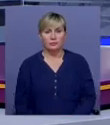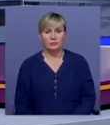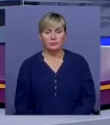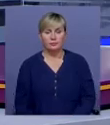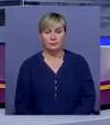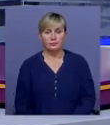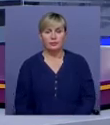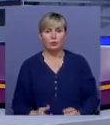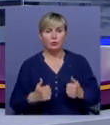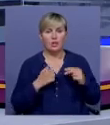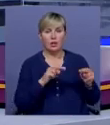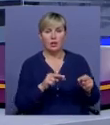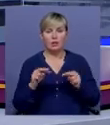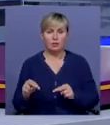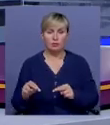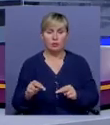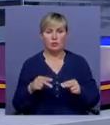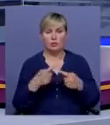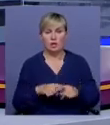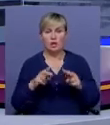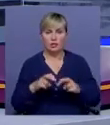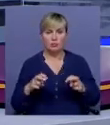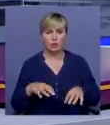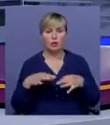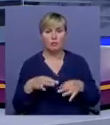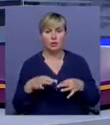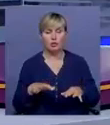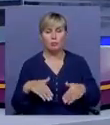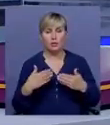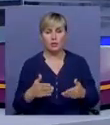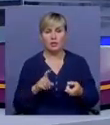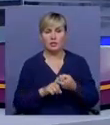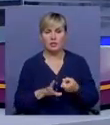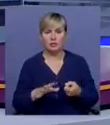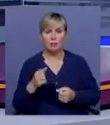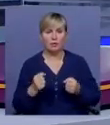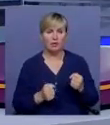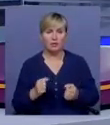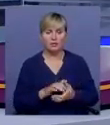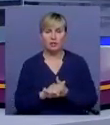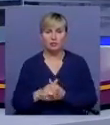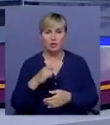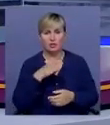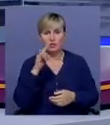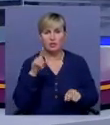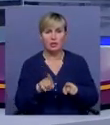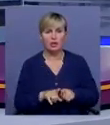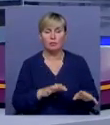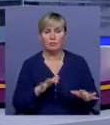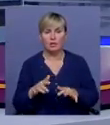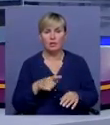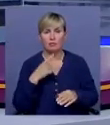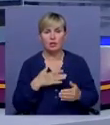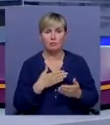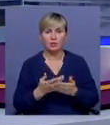усилить контроль пунктов техосмотра транспортных средств предлагает в независимом автомобильном союзе казахстаном такие меры считают в